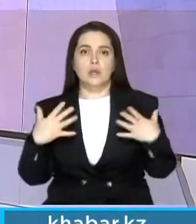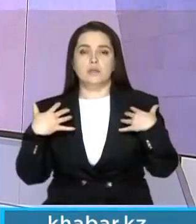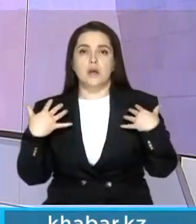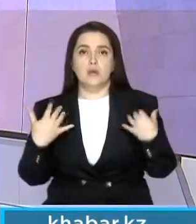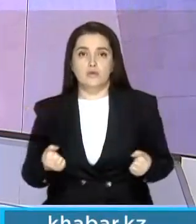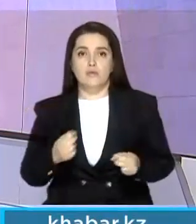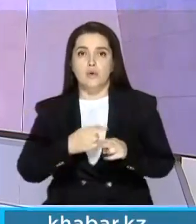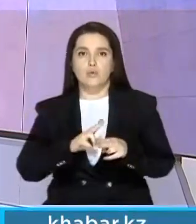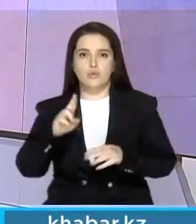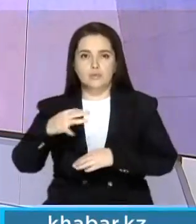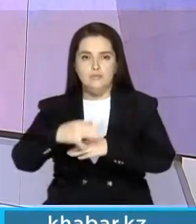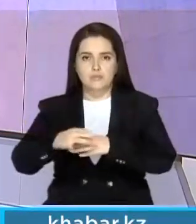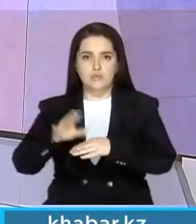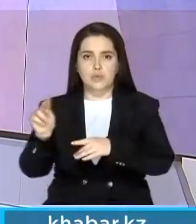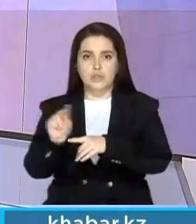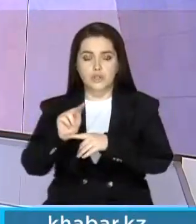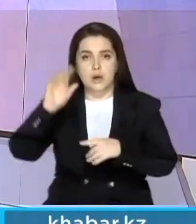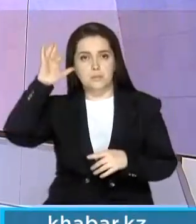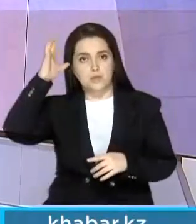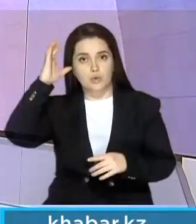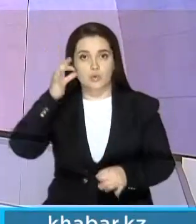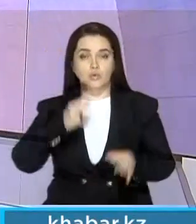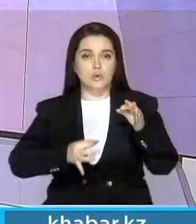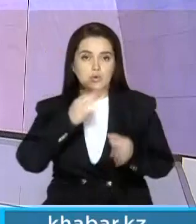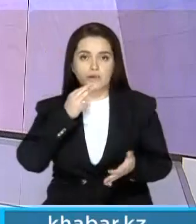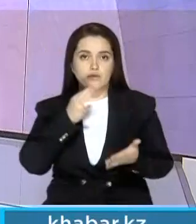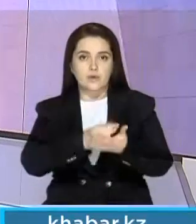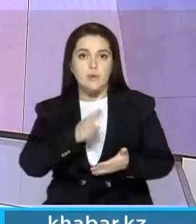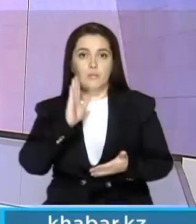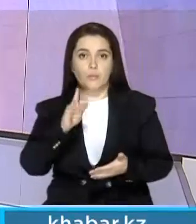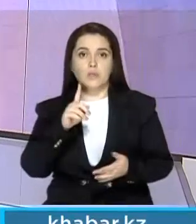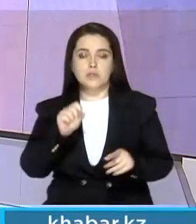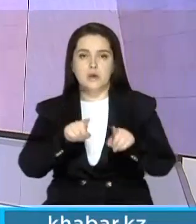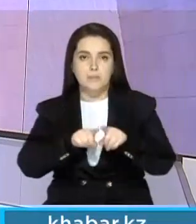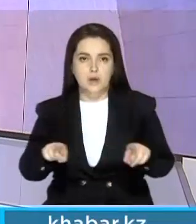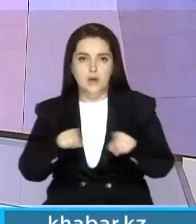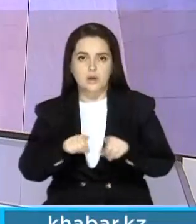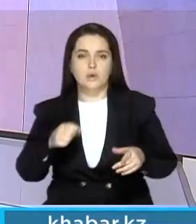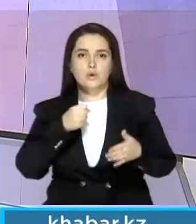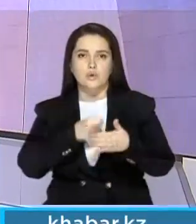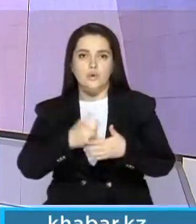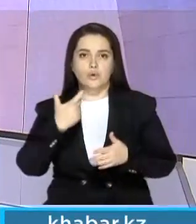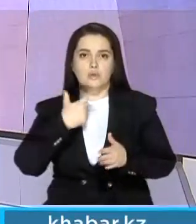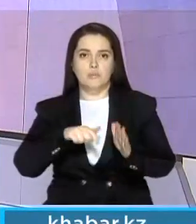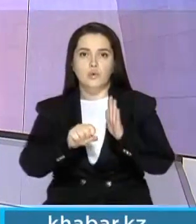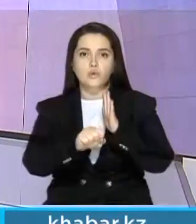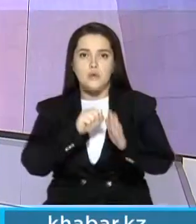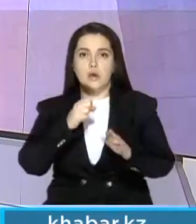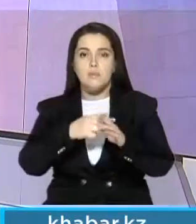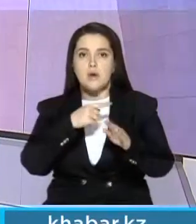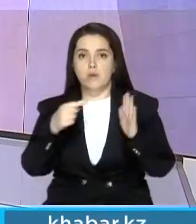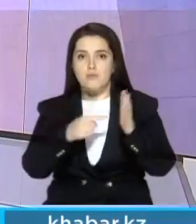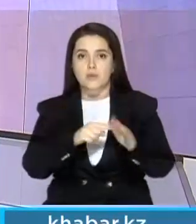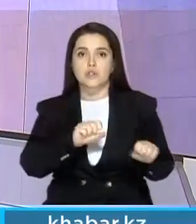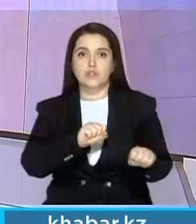Ну а самих тиранов будут отправлять на лечение к психологам. Уголовную ответственность намерены ввести также за пропаганду и доведение до самоубийства.